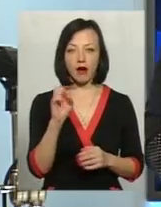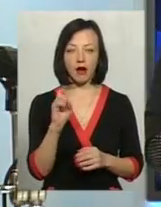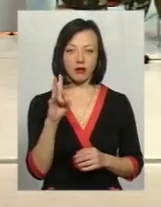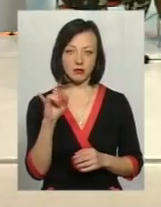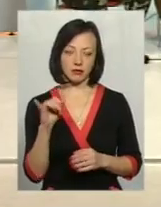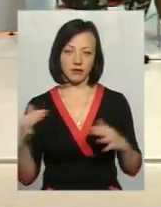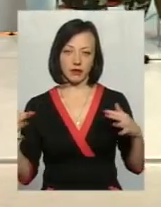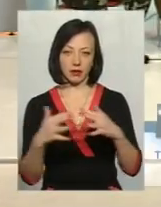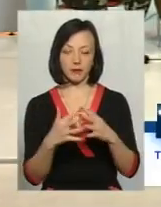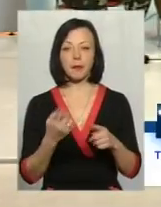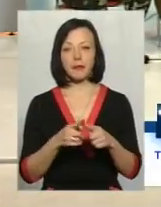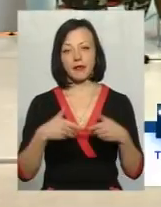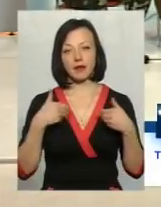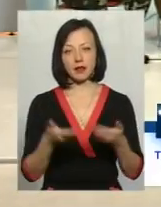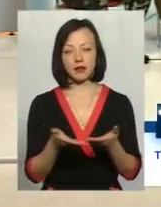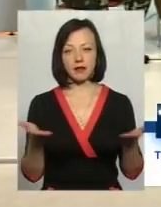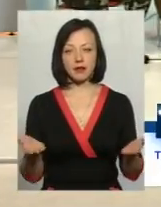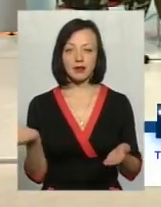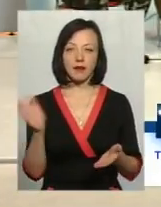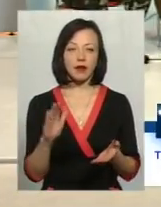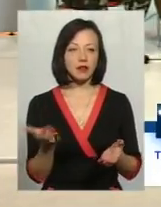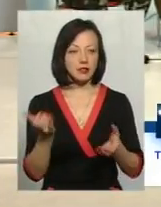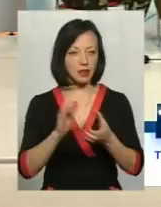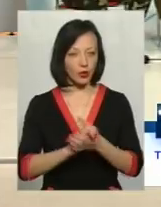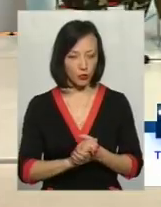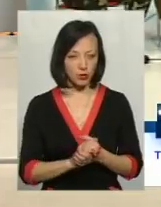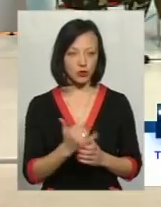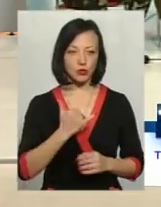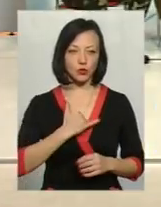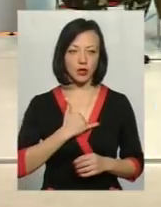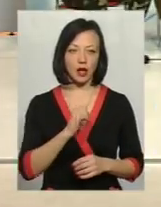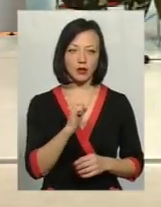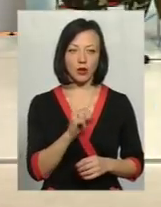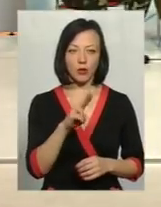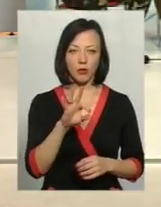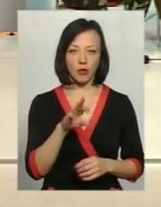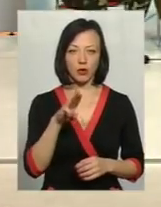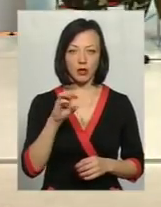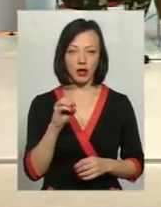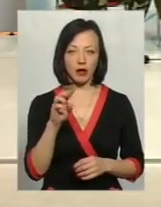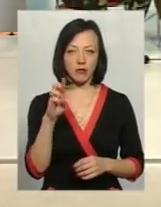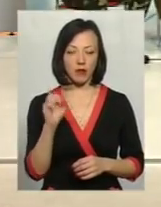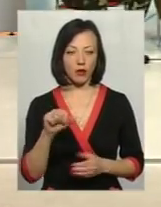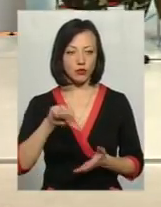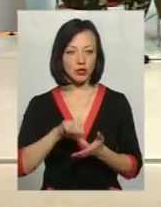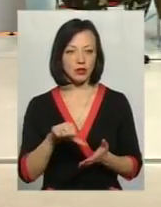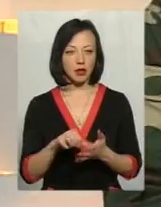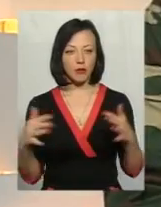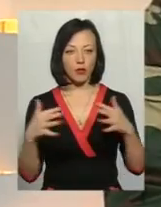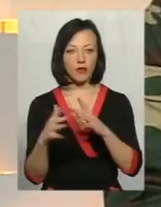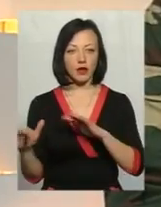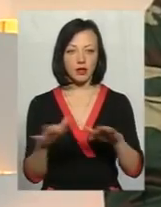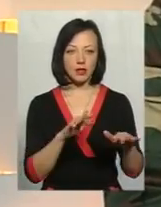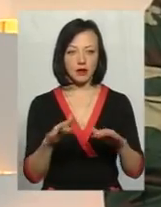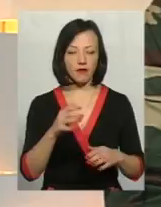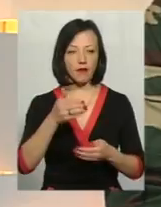Рада вітати вас у цій студії. Давайте знайомитись. У нас сьогодні у гостях Анатолій Потерба, учасник бойових дій в Афганістані,